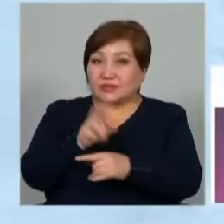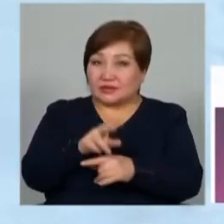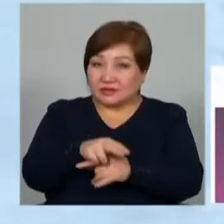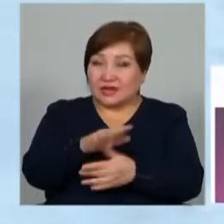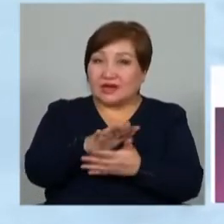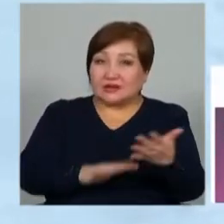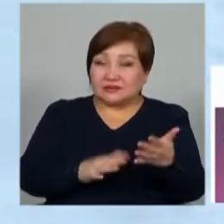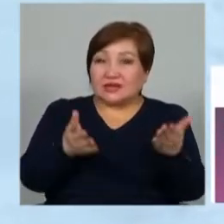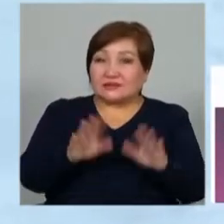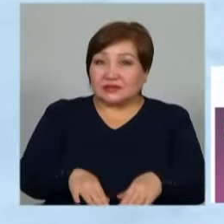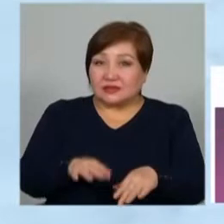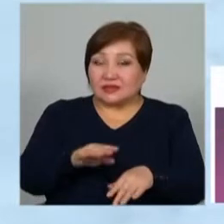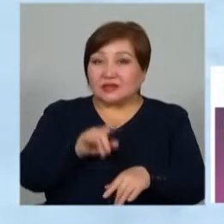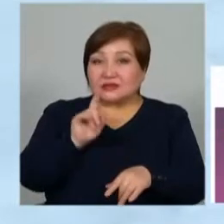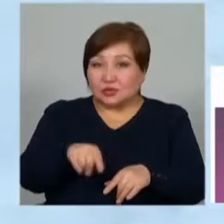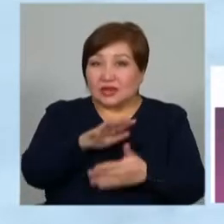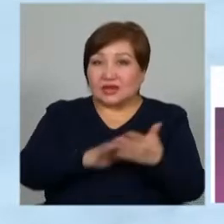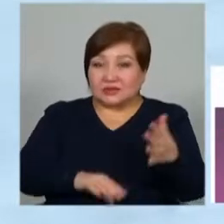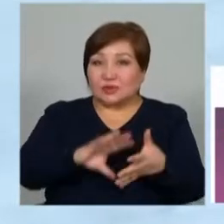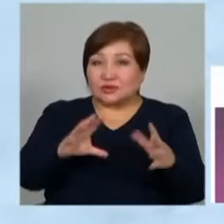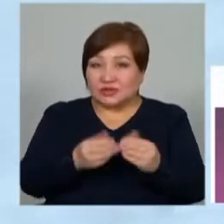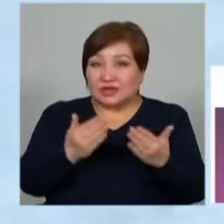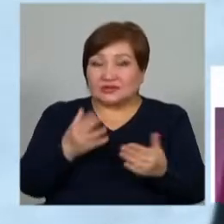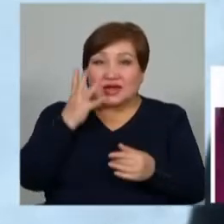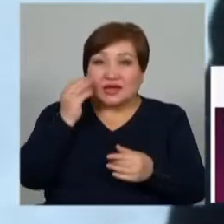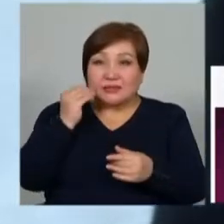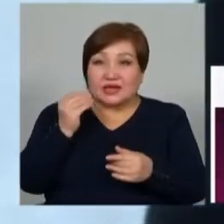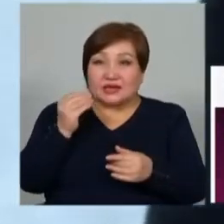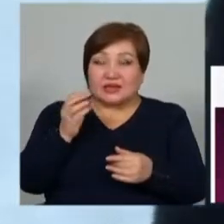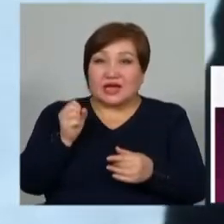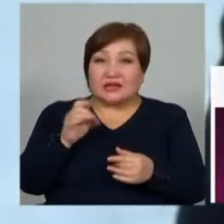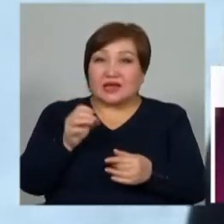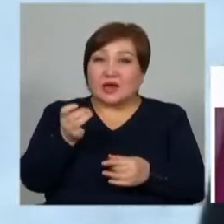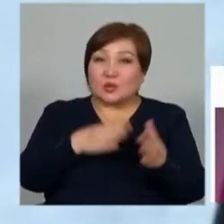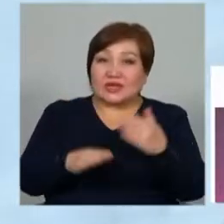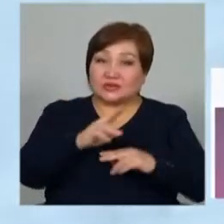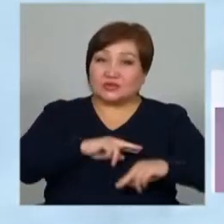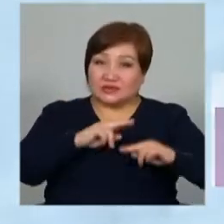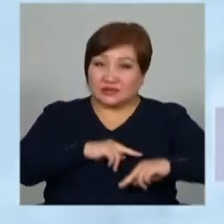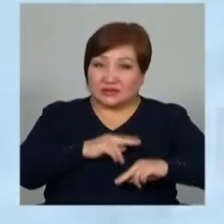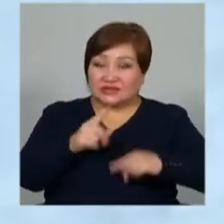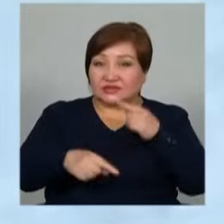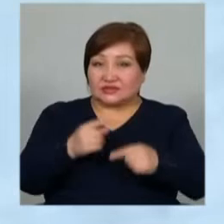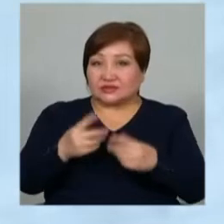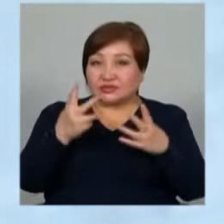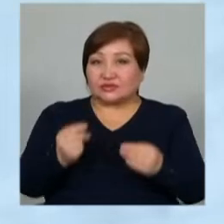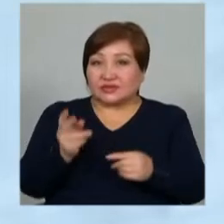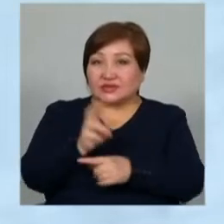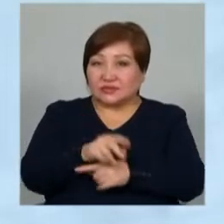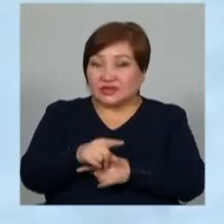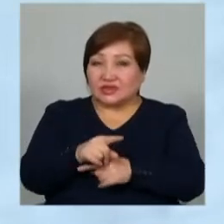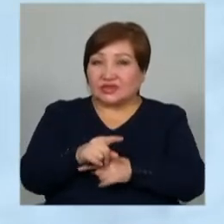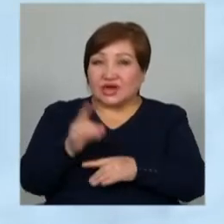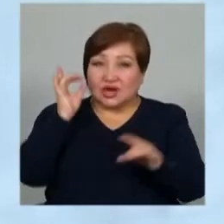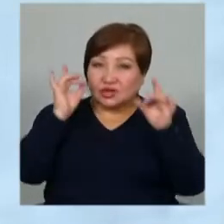қалдырдық. Сол арыз бойынша қазір Алматы ауданынан СЭС жұмыс жасап жатыр. 2-3 күнде келіп, бұл кісілердің